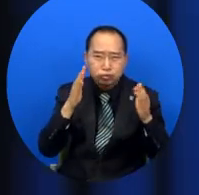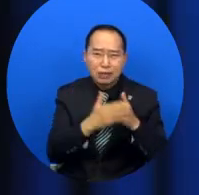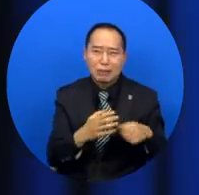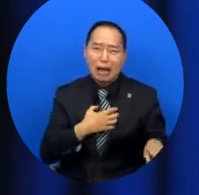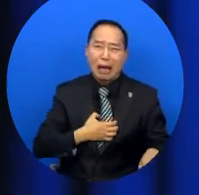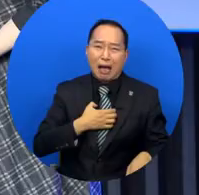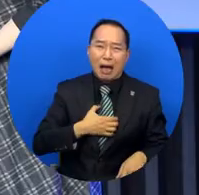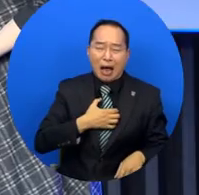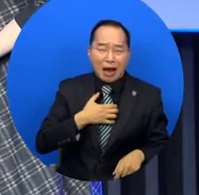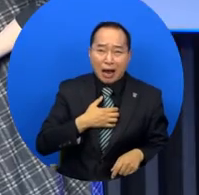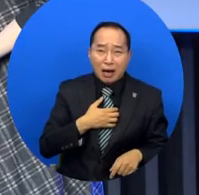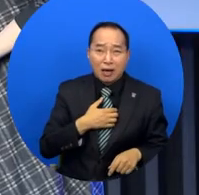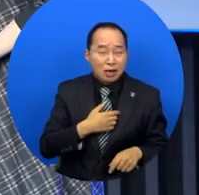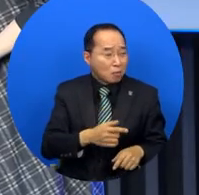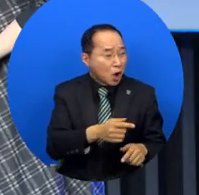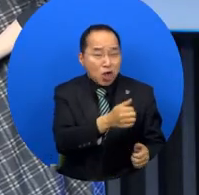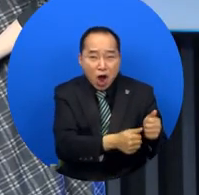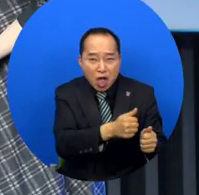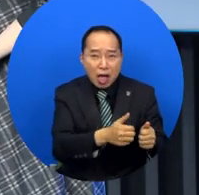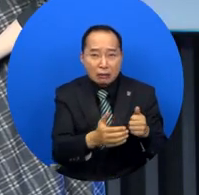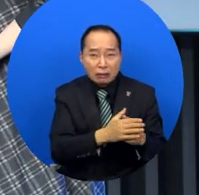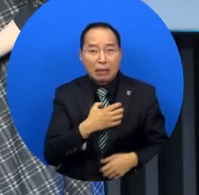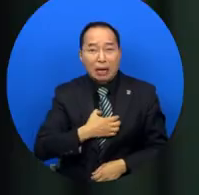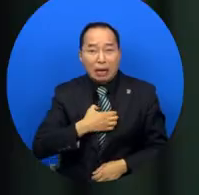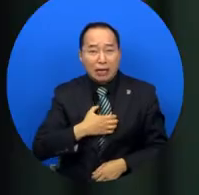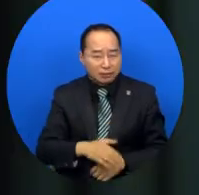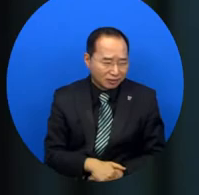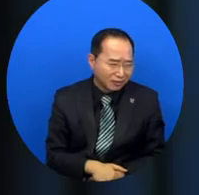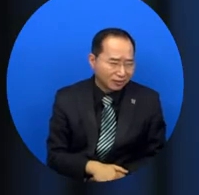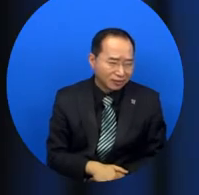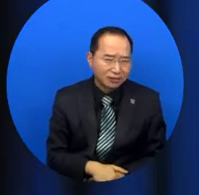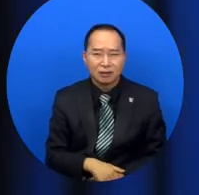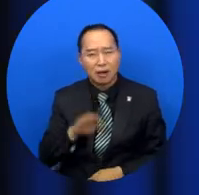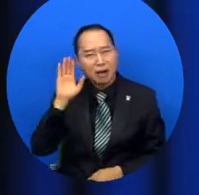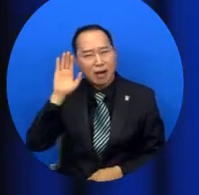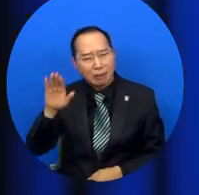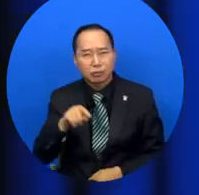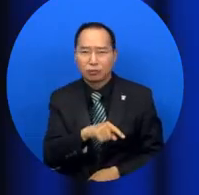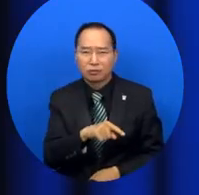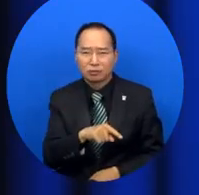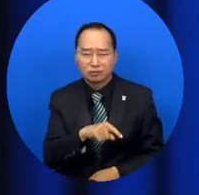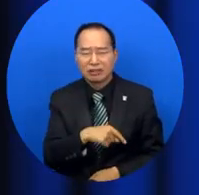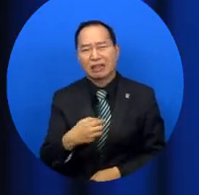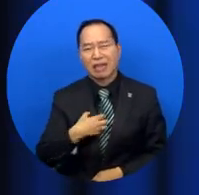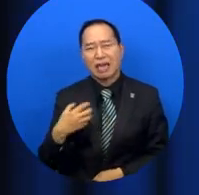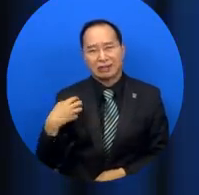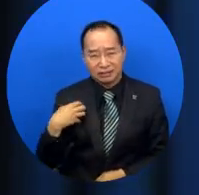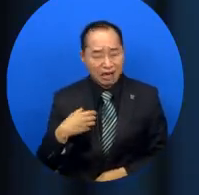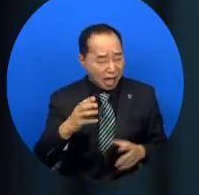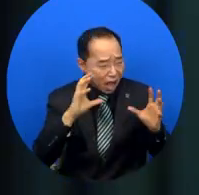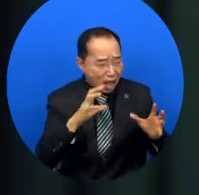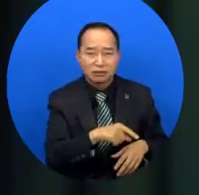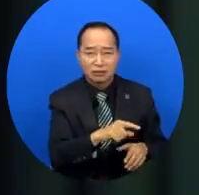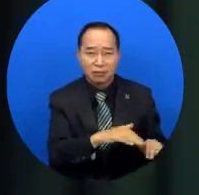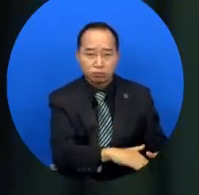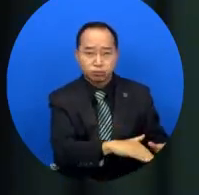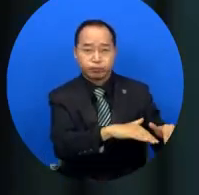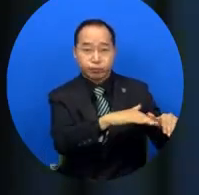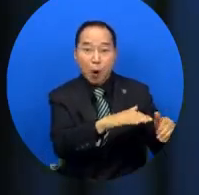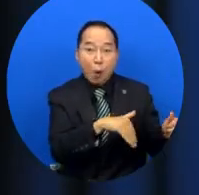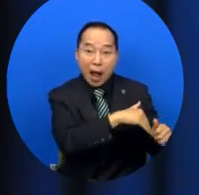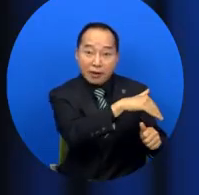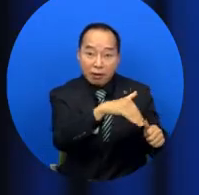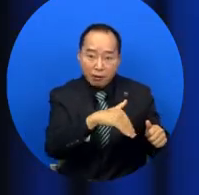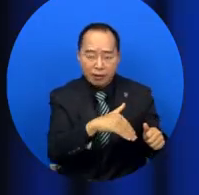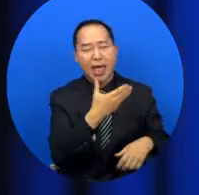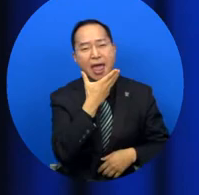시달리는 것 같아요. 정신과 의사 입장에서 보면 그래서 앞으로 제가 사실 이걸 조금 사명이라고 생각하는데 그 아이들이